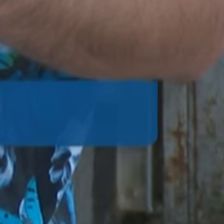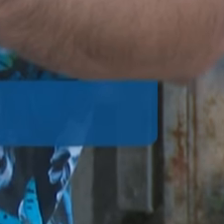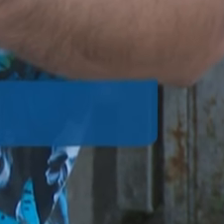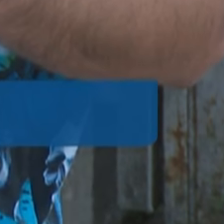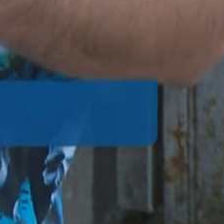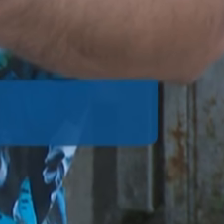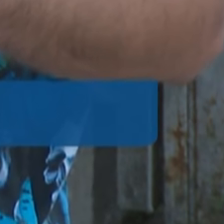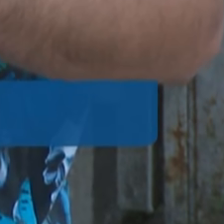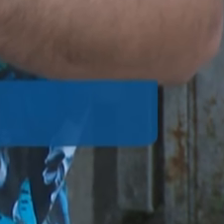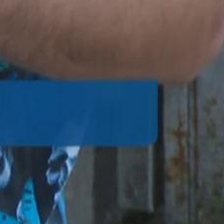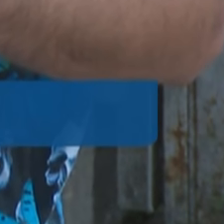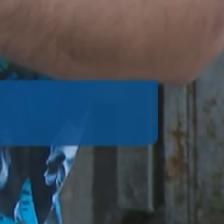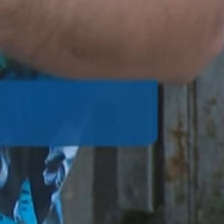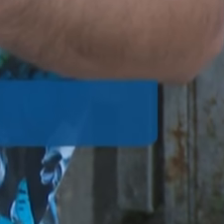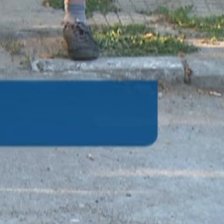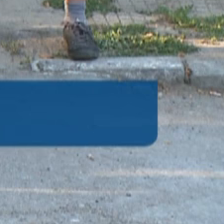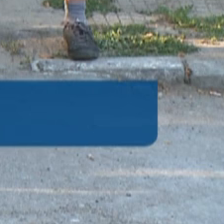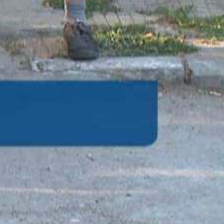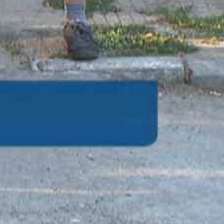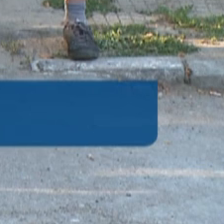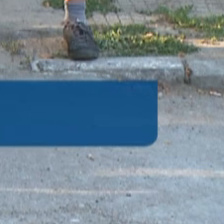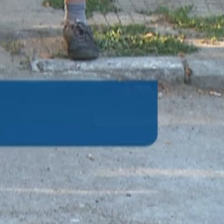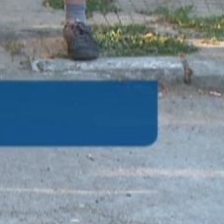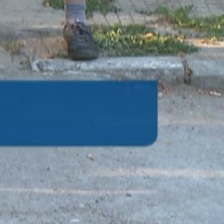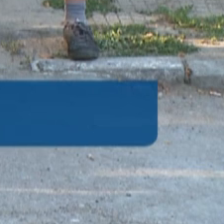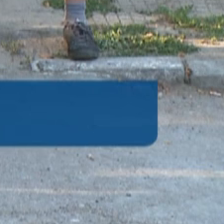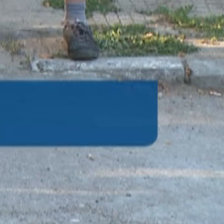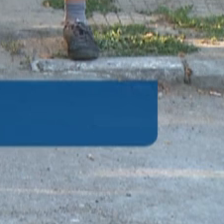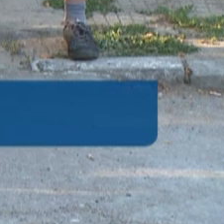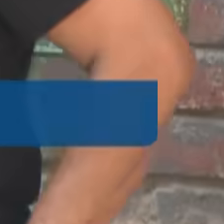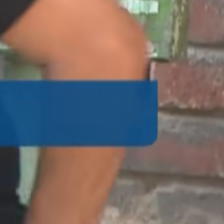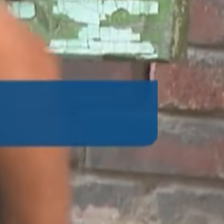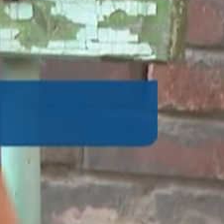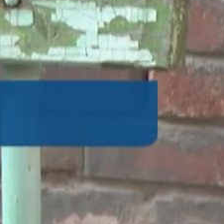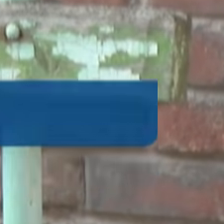Отстраниха шефа на Пловдивската полиция след протестите заради убийството в Цалапица.